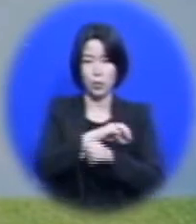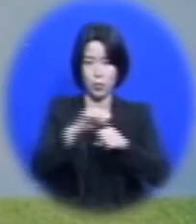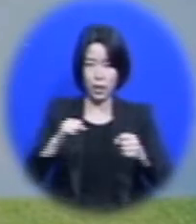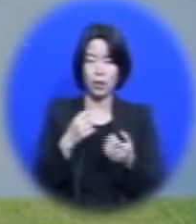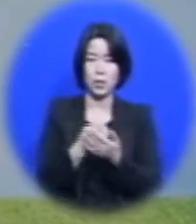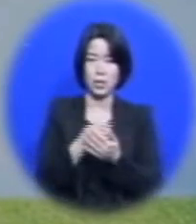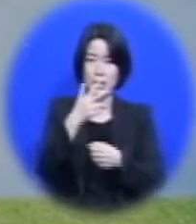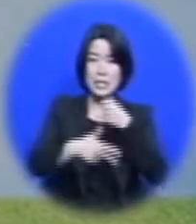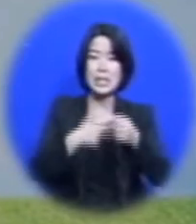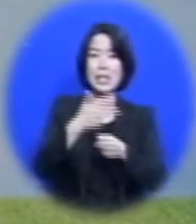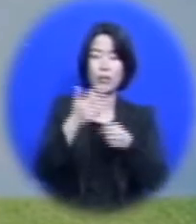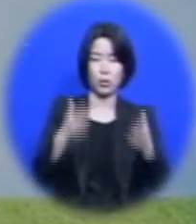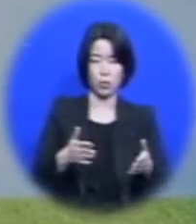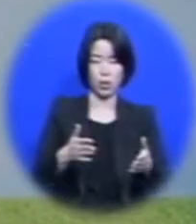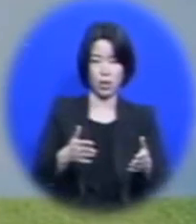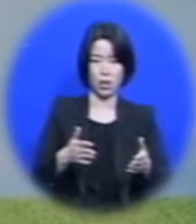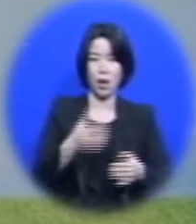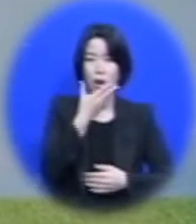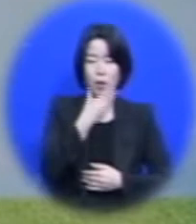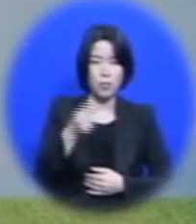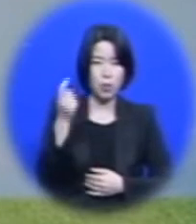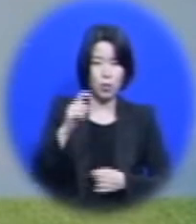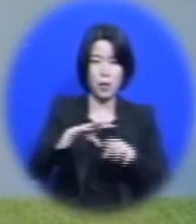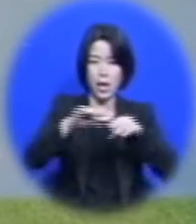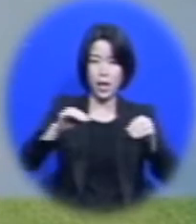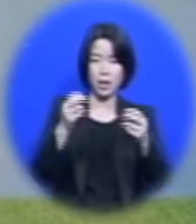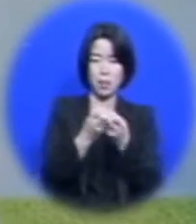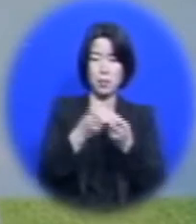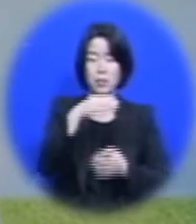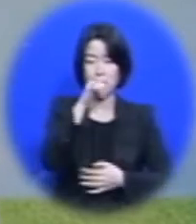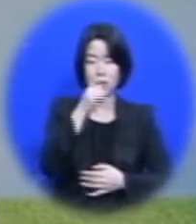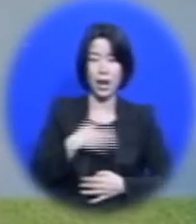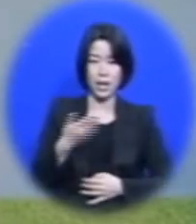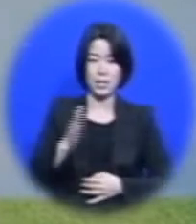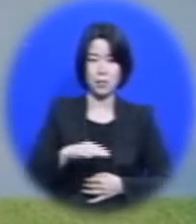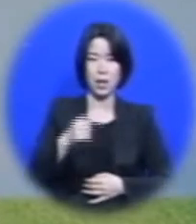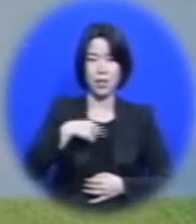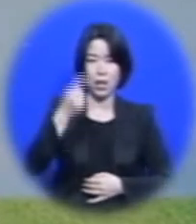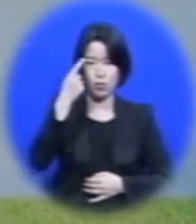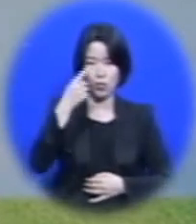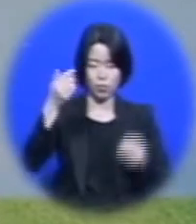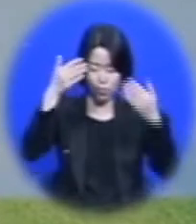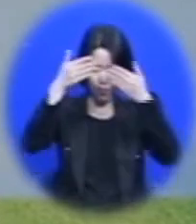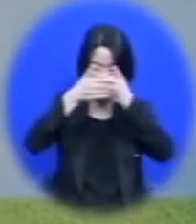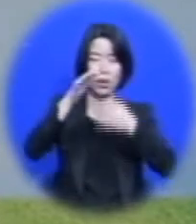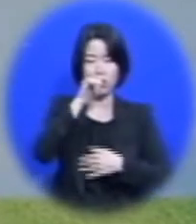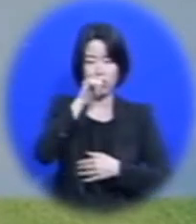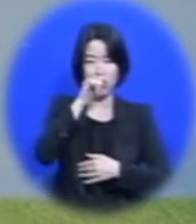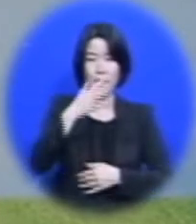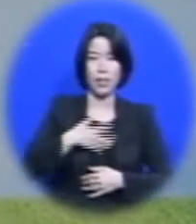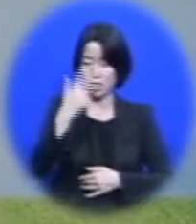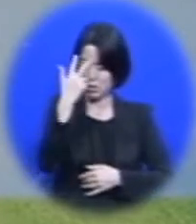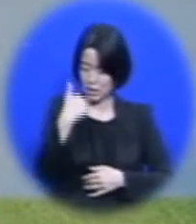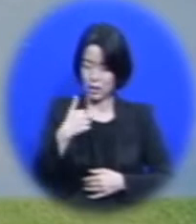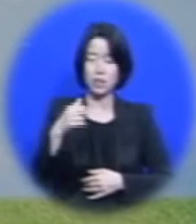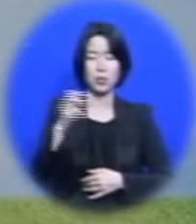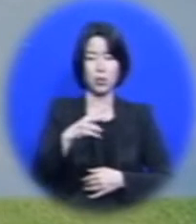계속되었다. 복음의 해결책이 있음을 알았지만 내 눈은 여전히 두꺼운 비늘에 덮여 있었다. 나는